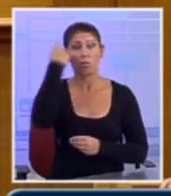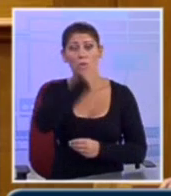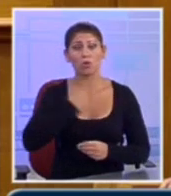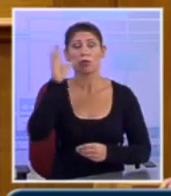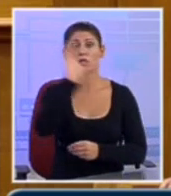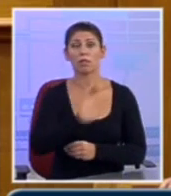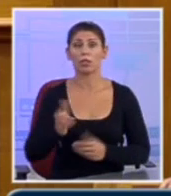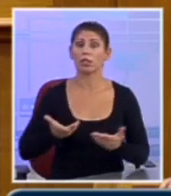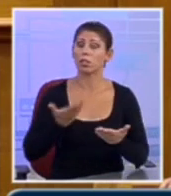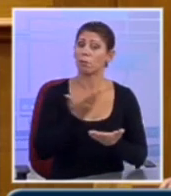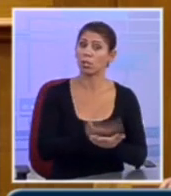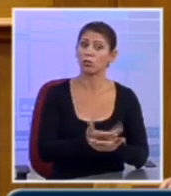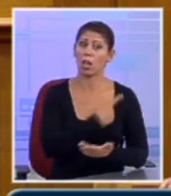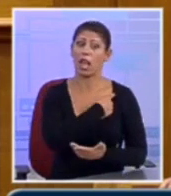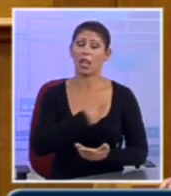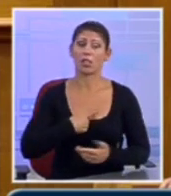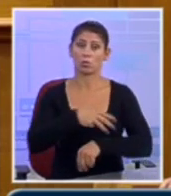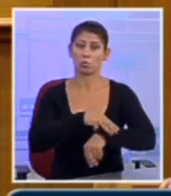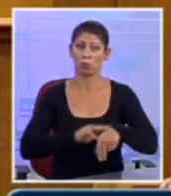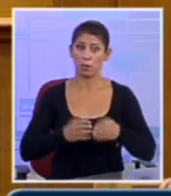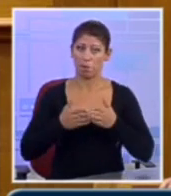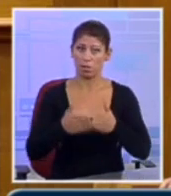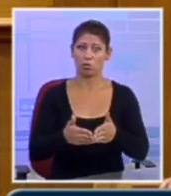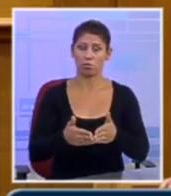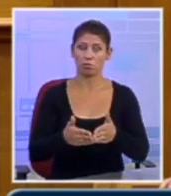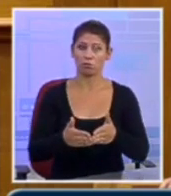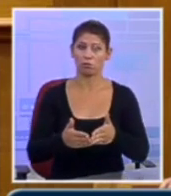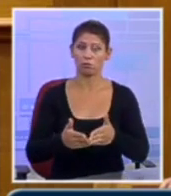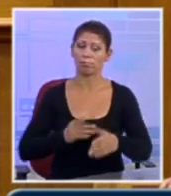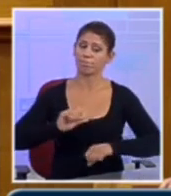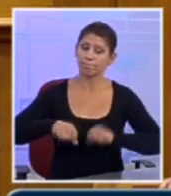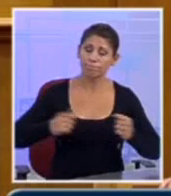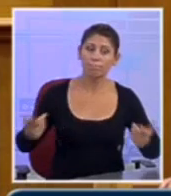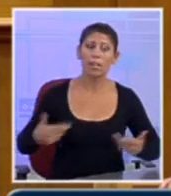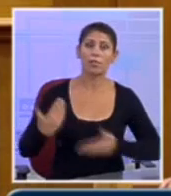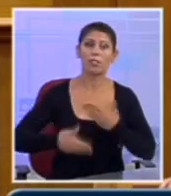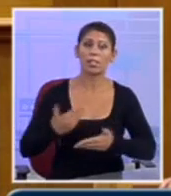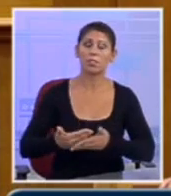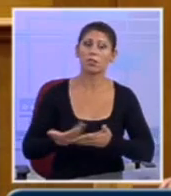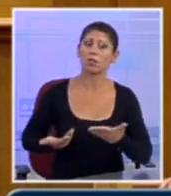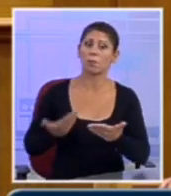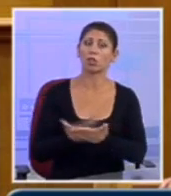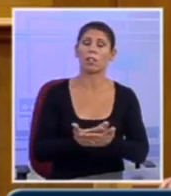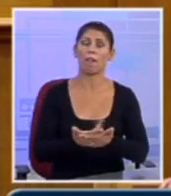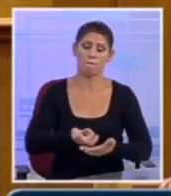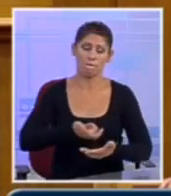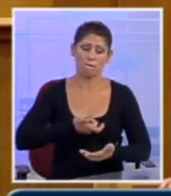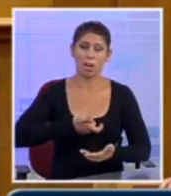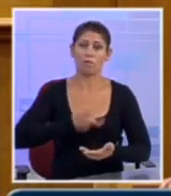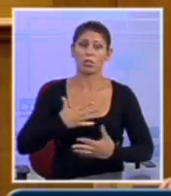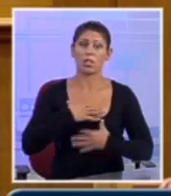και πρότεινε στον παριστάμενο αρχηγό του λιμενικού σώματος να κινήσει τη διαδικασία για να προταθεί και να βραβευθεί